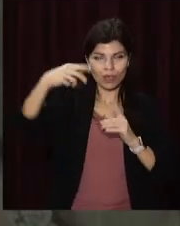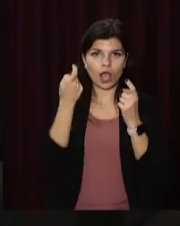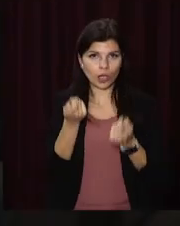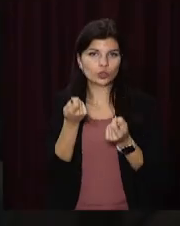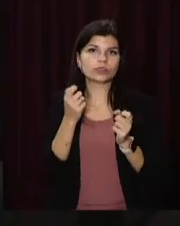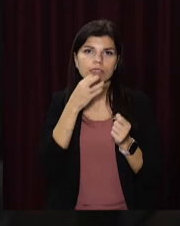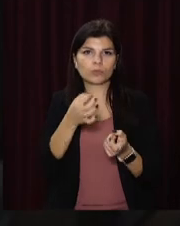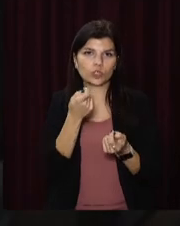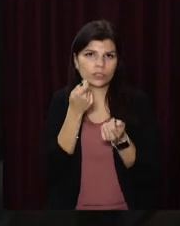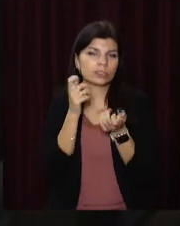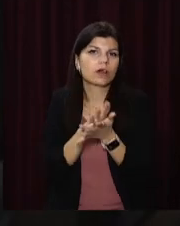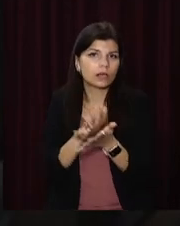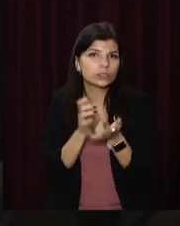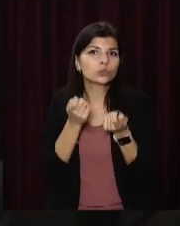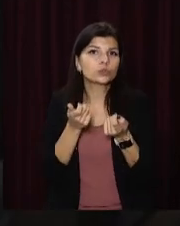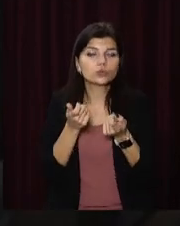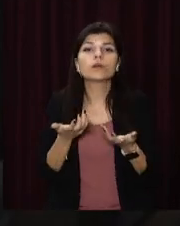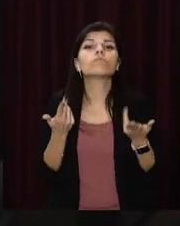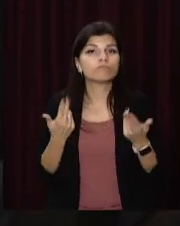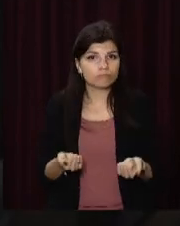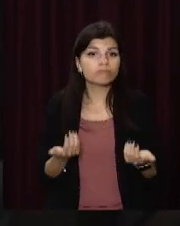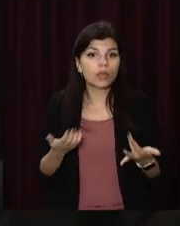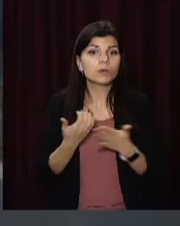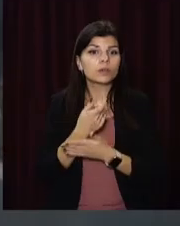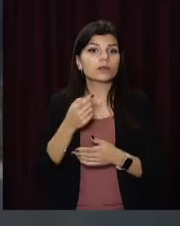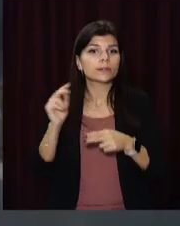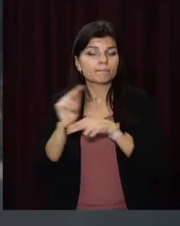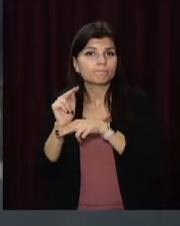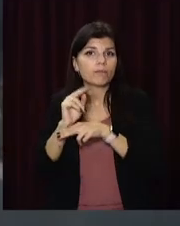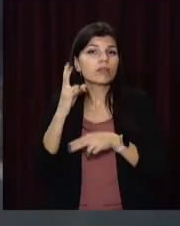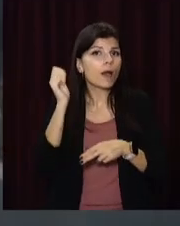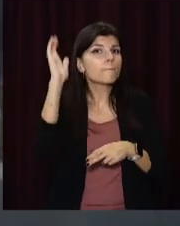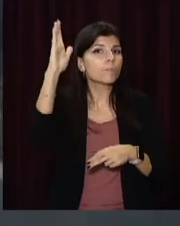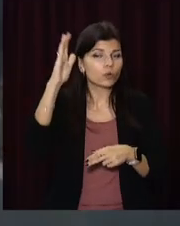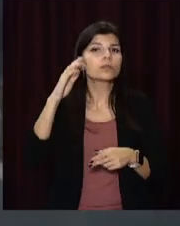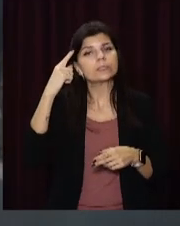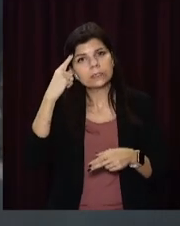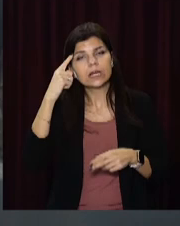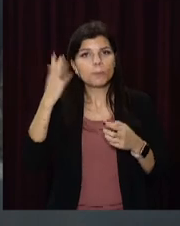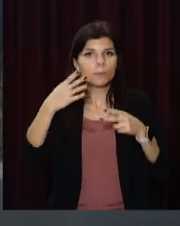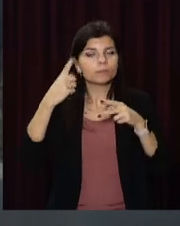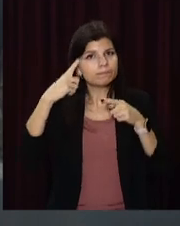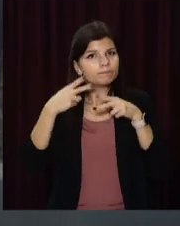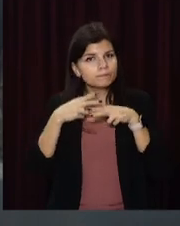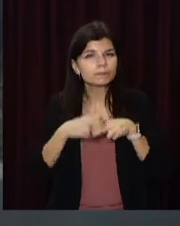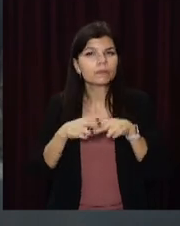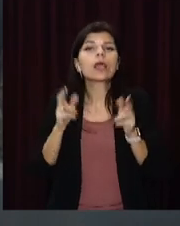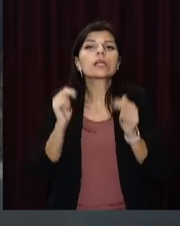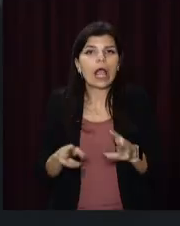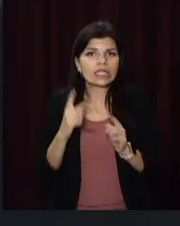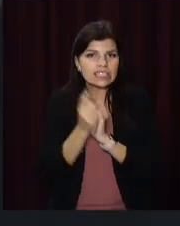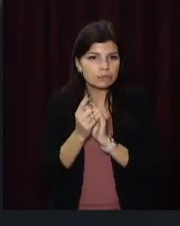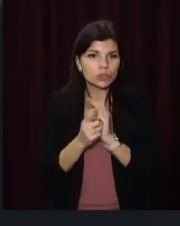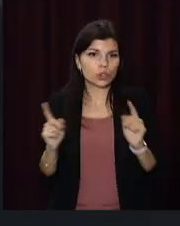будинками. Зараз це ускладнює доступ до них ремонтних бригад. Однак у майбутньому знайдуть спосіб їх замінити, обіцяють посадовці.